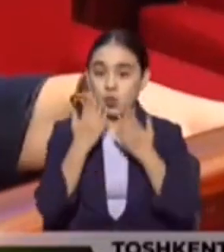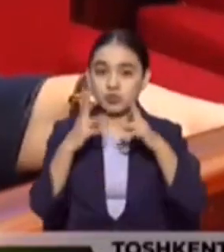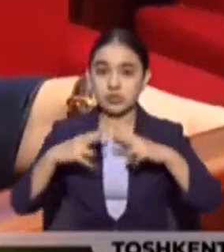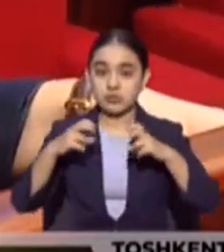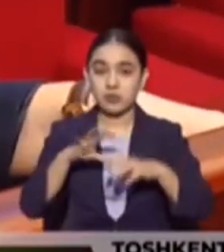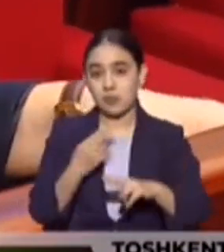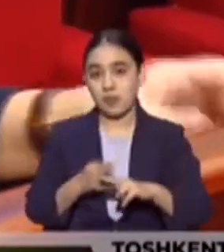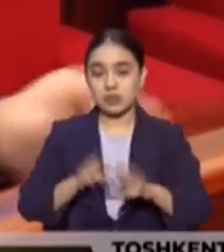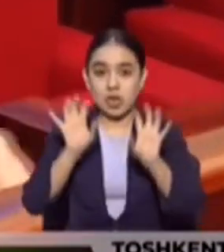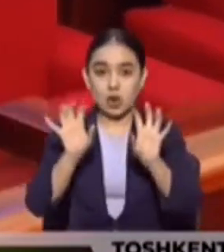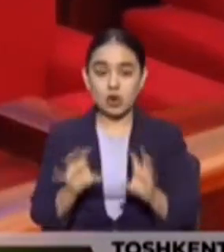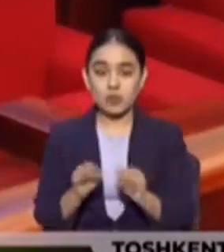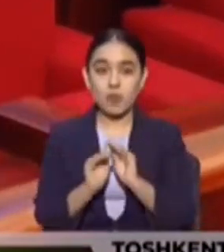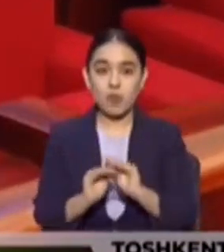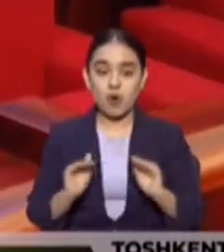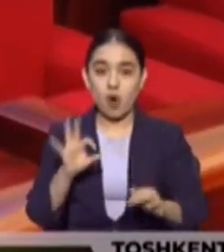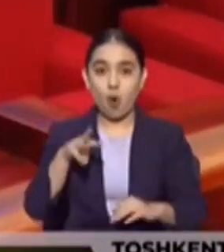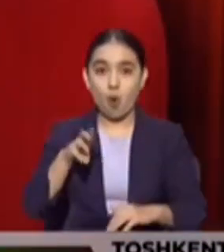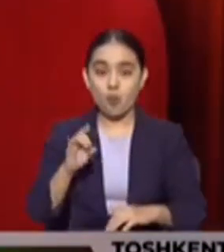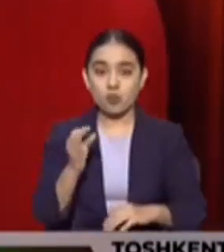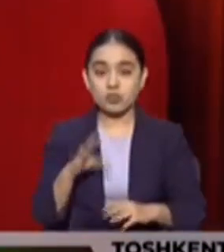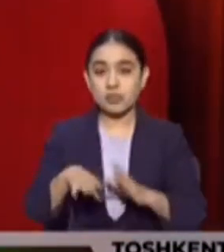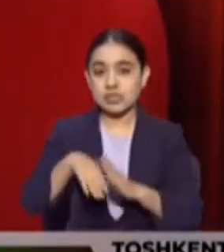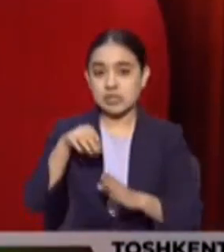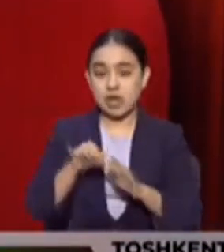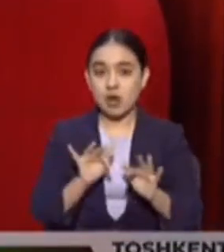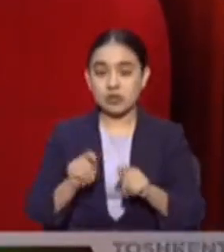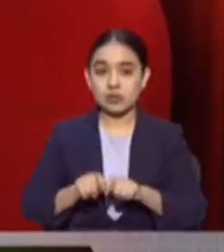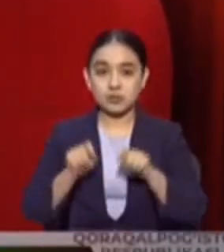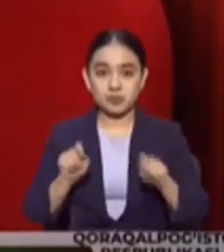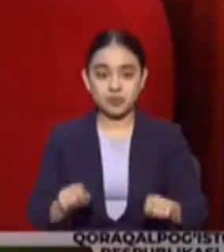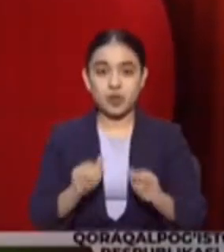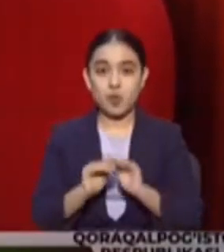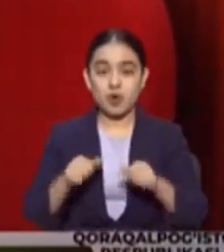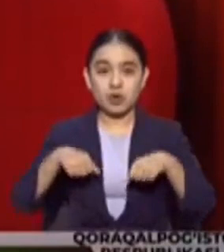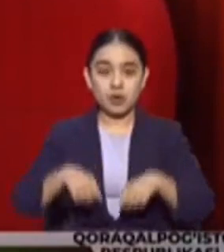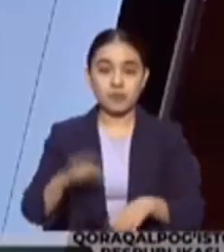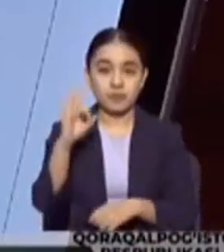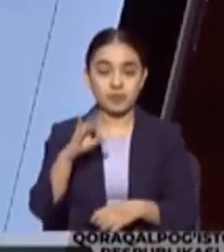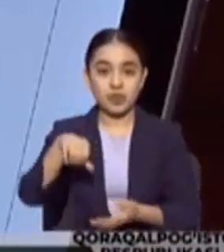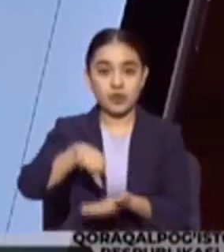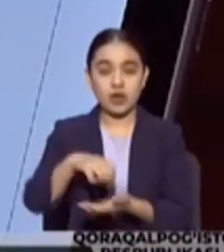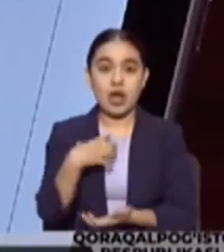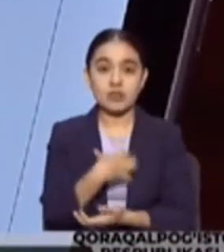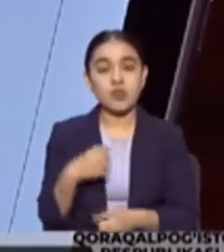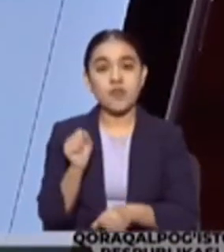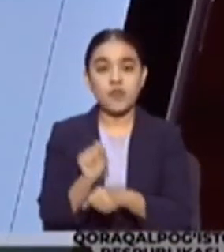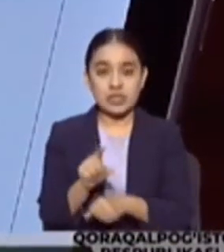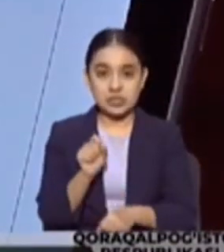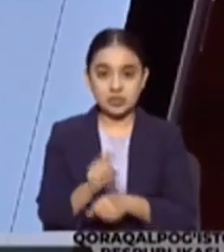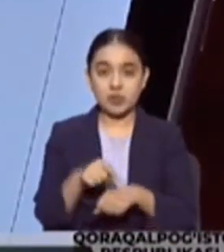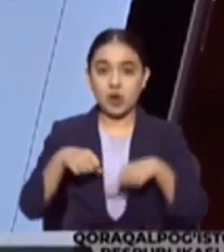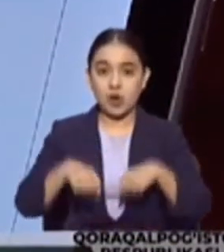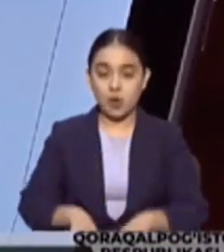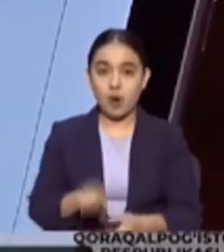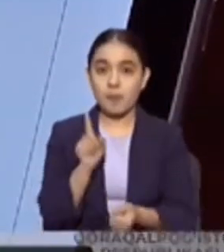chiqildi. Mazkur qonun bilan bolalar ombudsmanini saylash tartibi joriy etilmoqda. Bola huquqlari bo'yicha vakilning asosiy vazifalari,